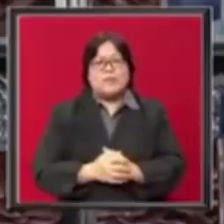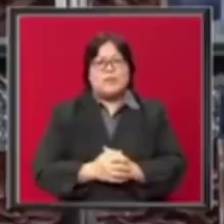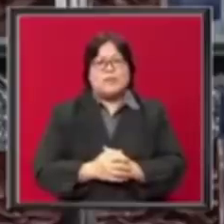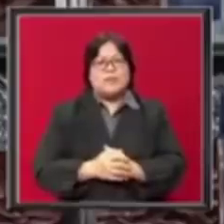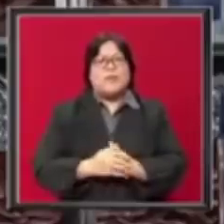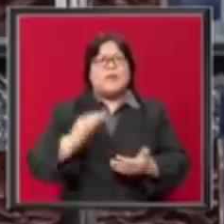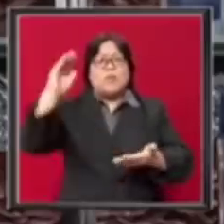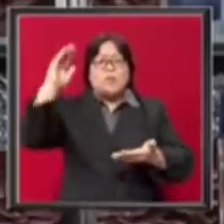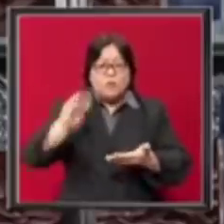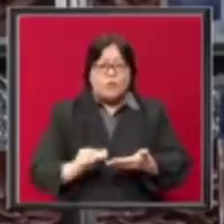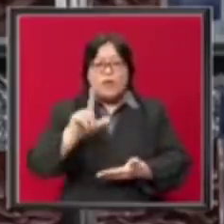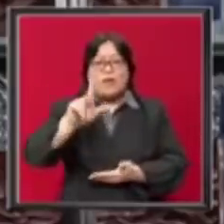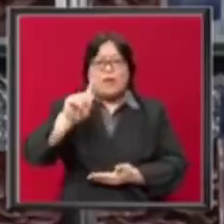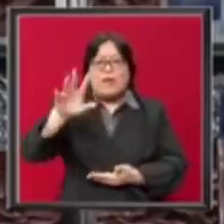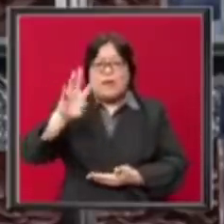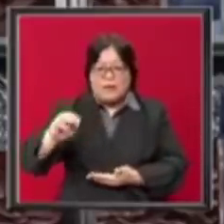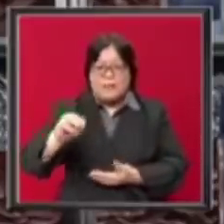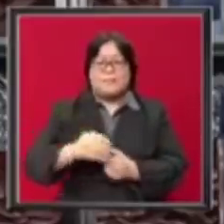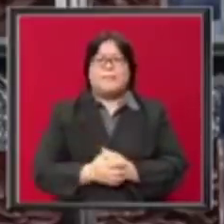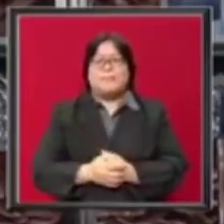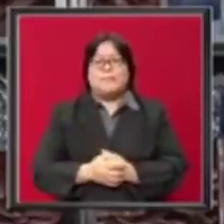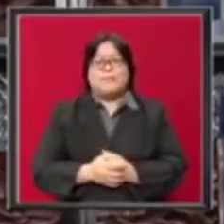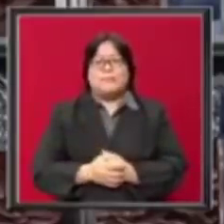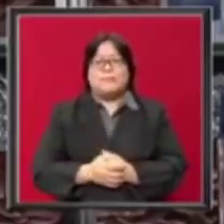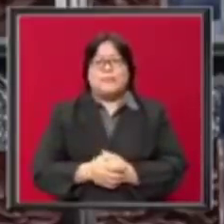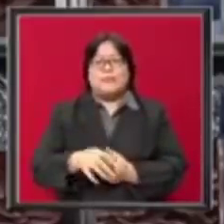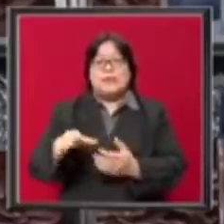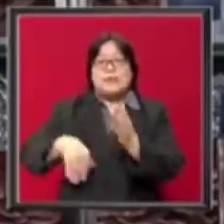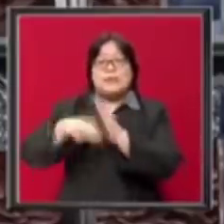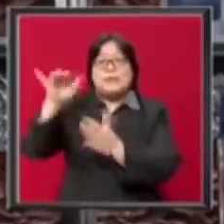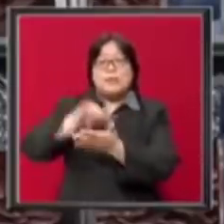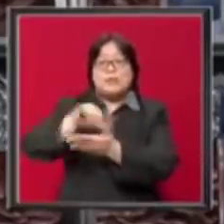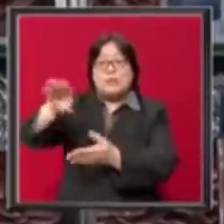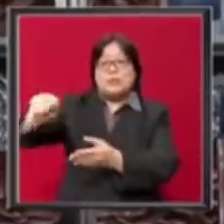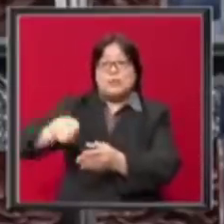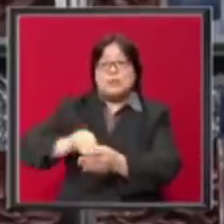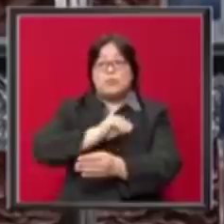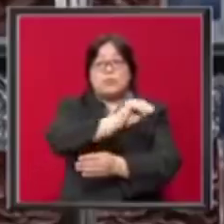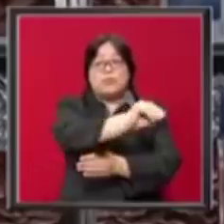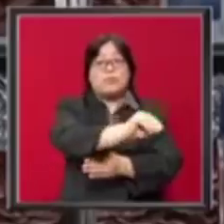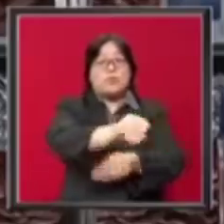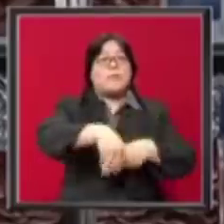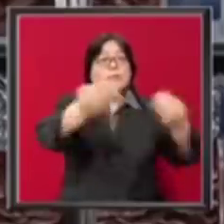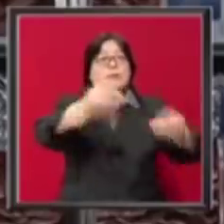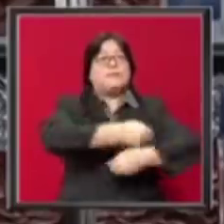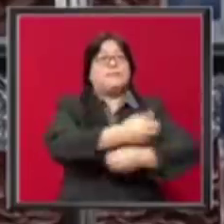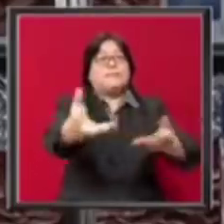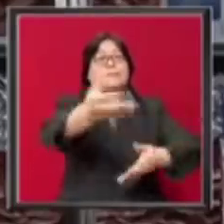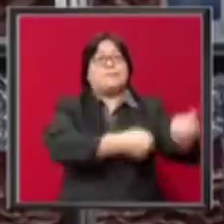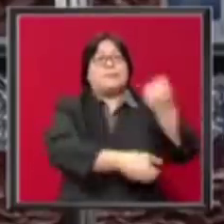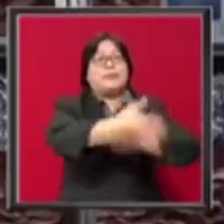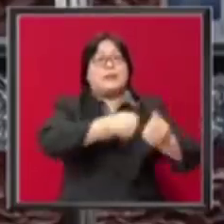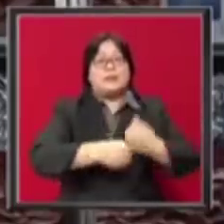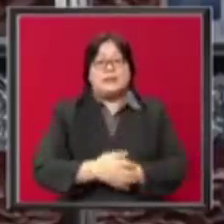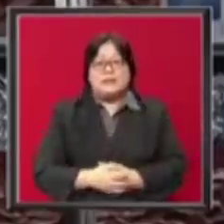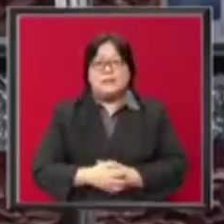daripada LKIM, kemudian ambil lebihan itu dan bagi kepada nelayan. Ini bagi saya